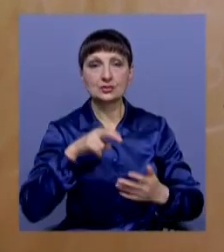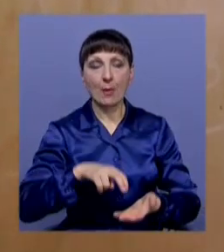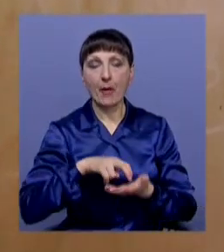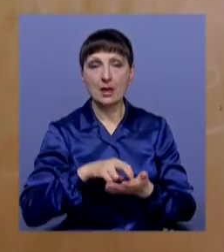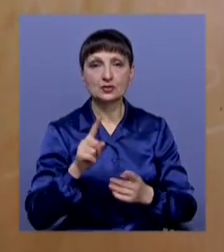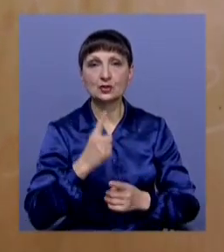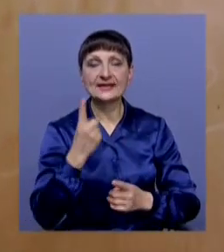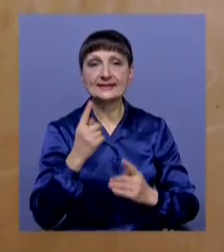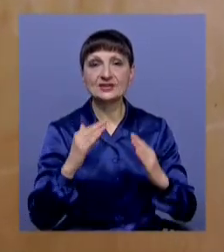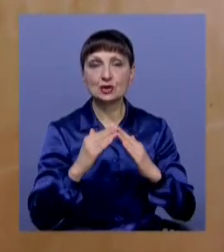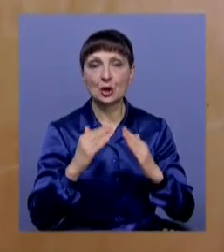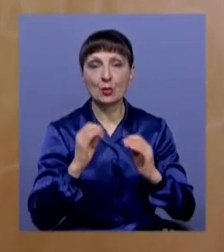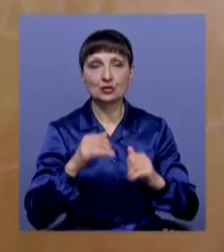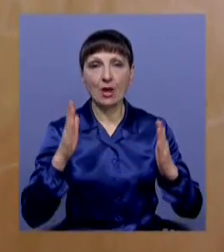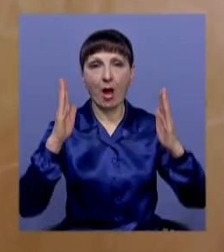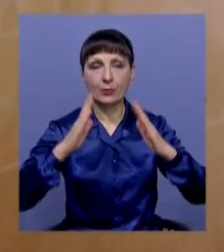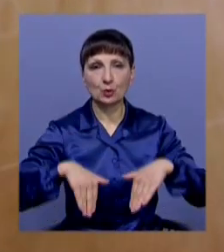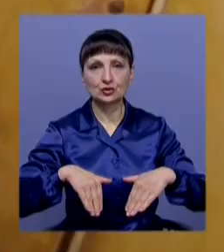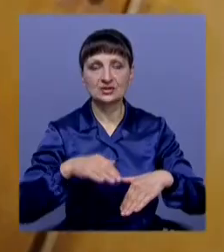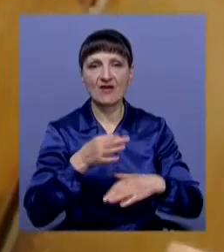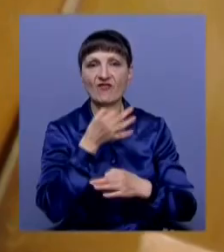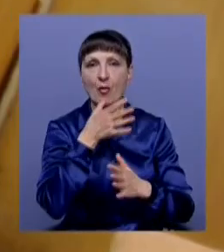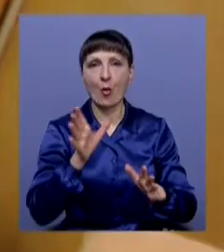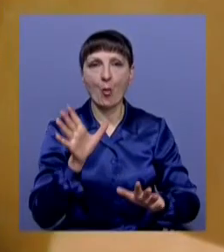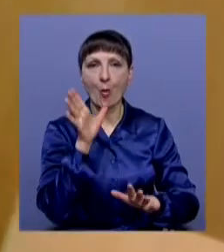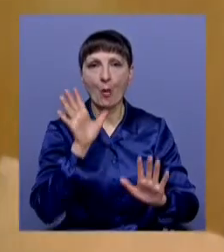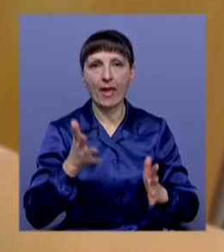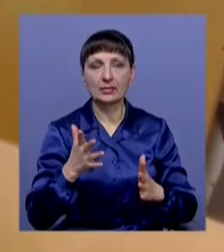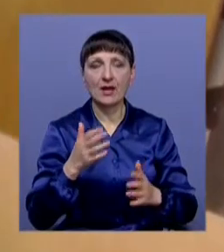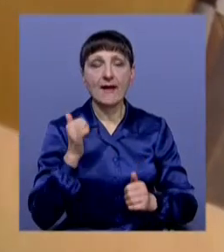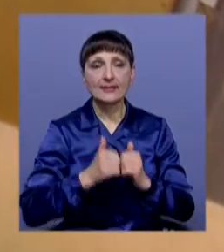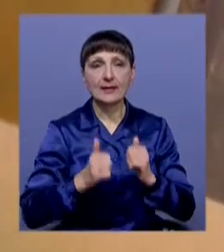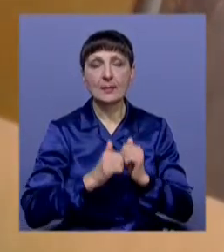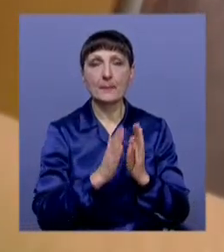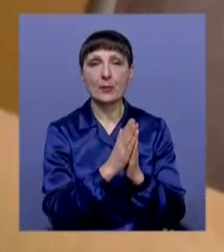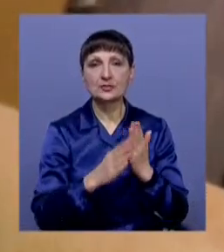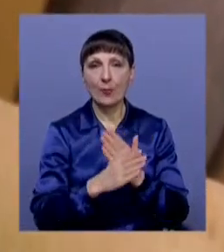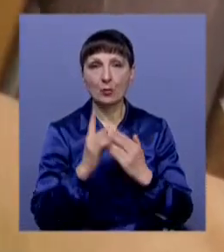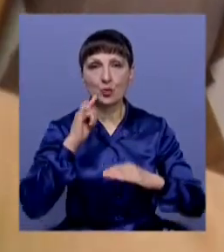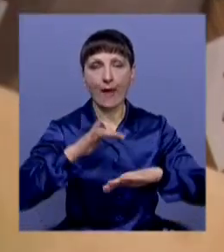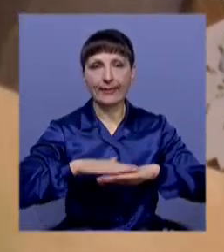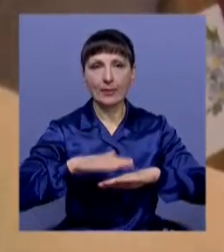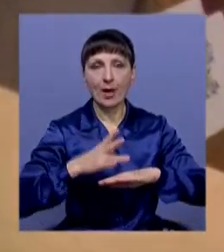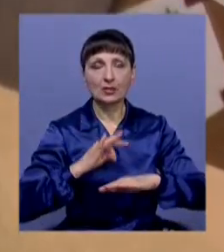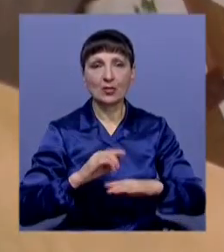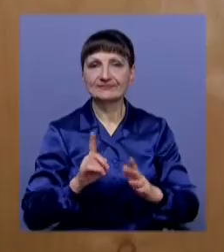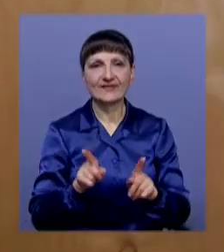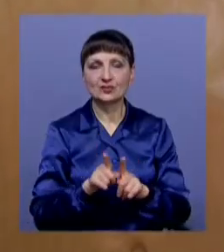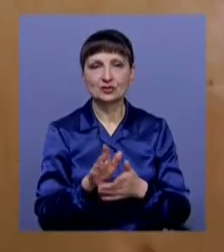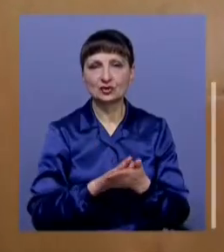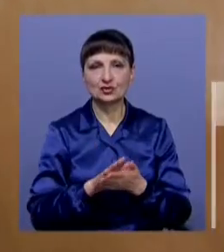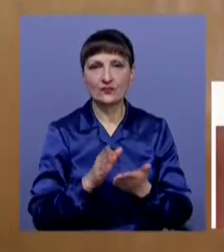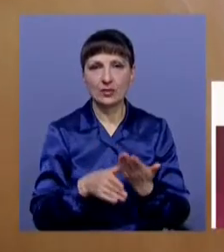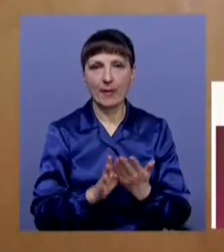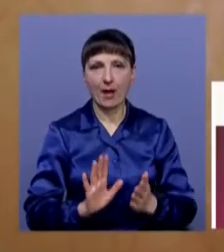что единственное жилье может обрушиться в любой момент. Говорит, что неоднократно просил помощи у акимата, но все тщетно.